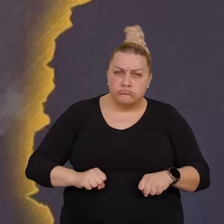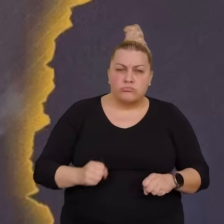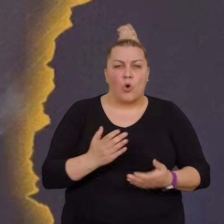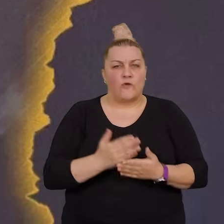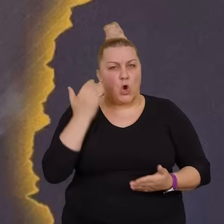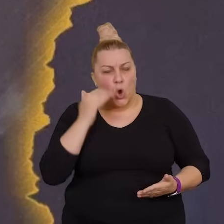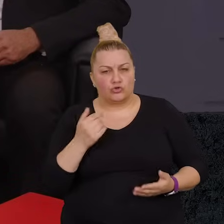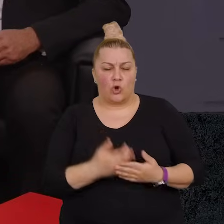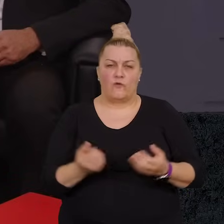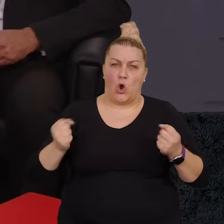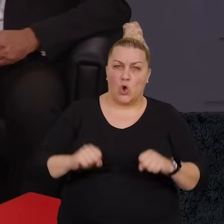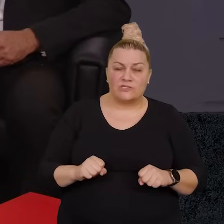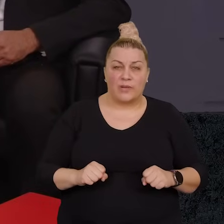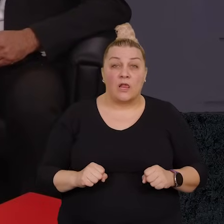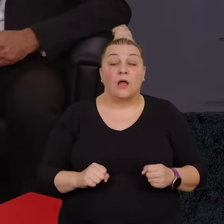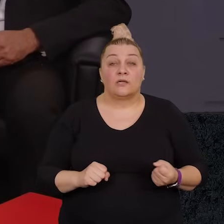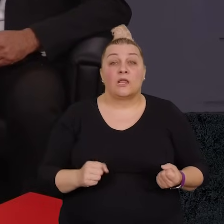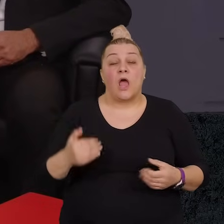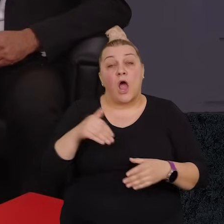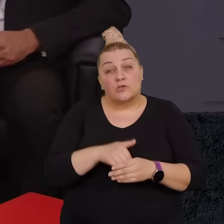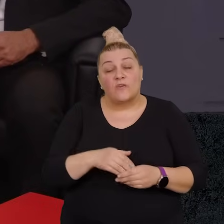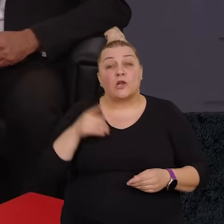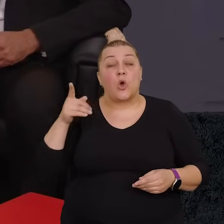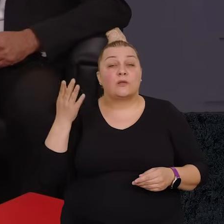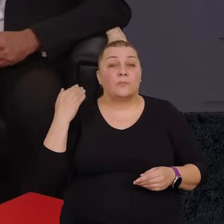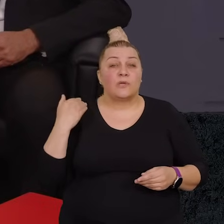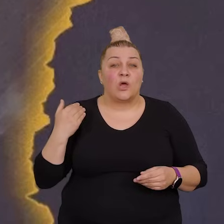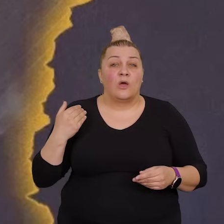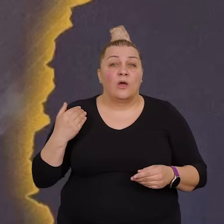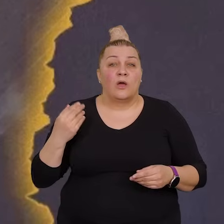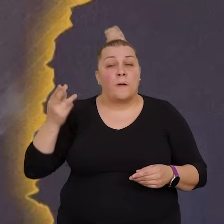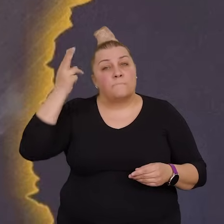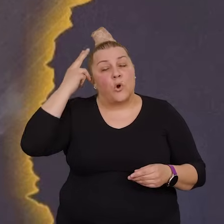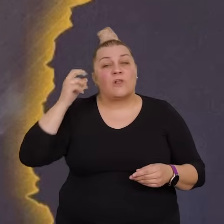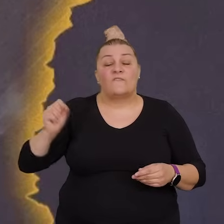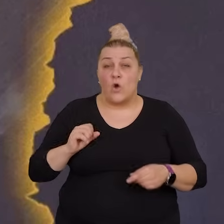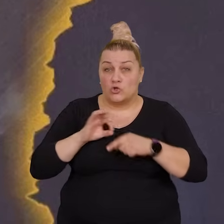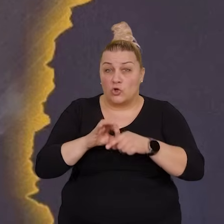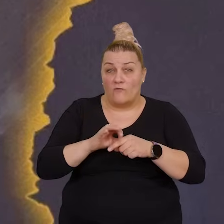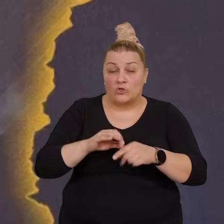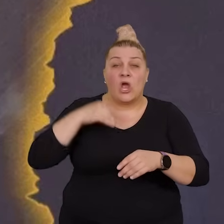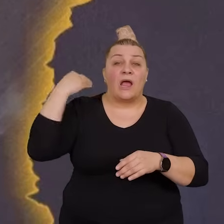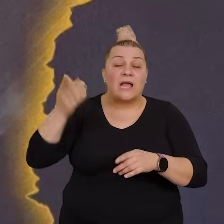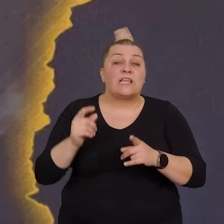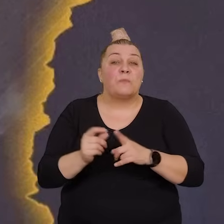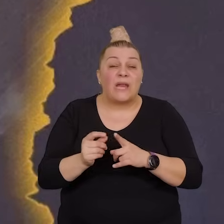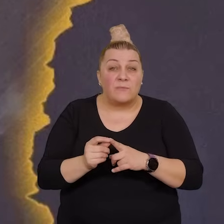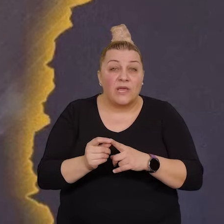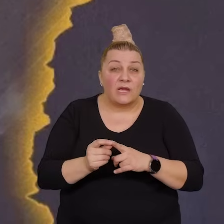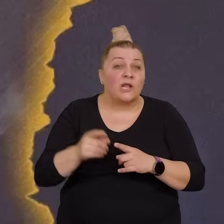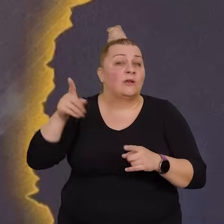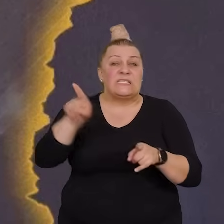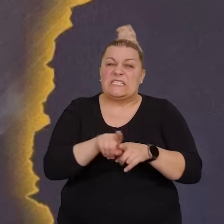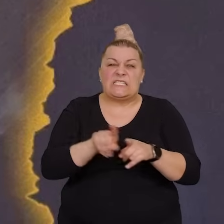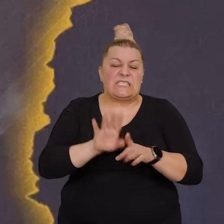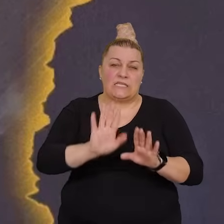oštro, ozbiljno. To je ratni ministar Ariel Šaron. Da, on je bio, gledajte, on je bio legendarni vojskovođa njihov, kasnije bio premijer. Bio isti